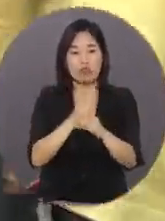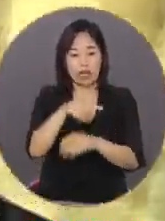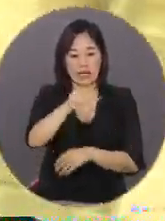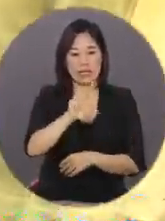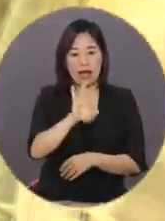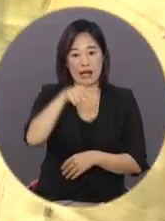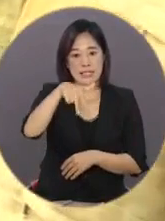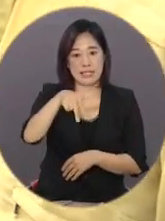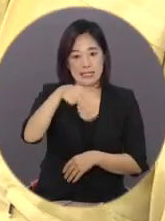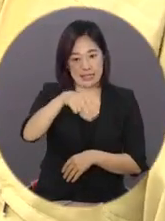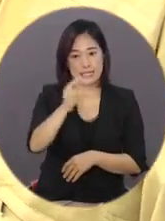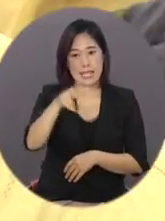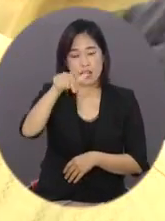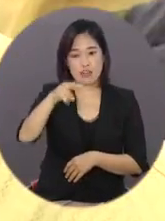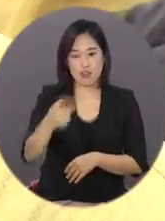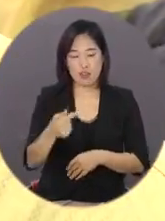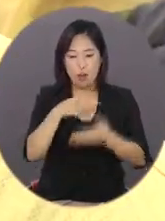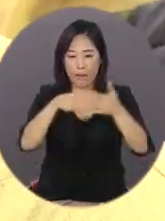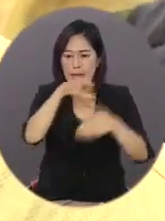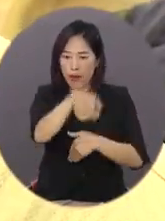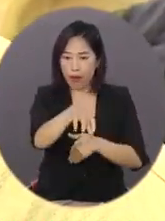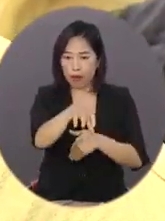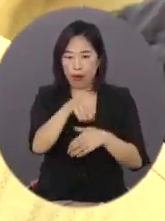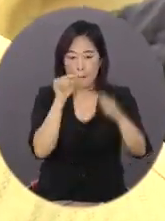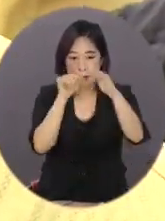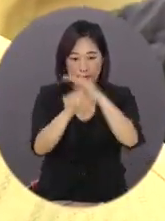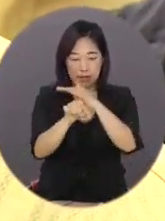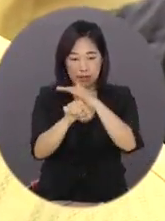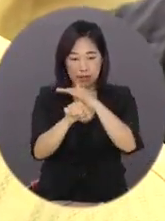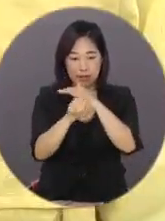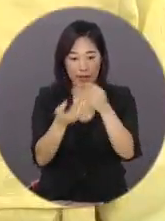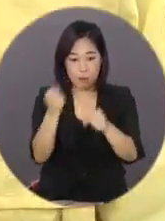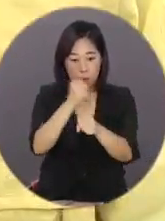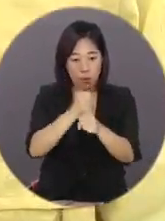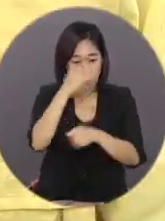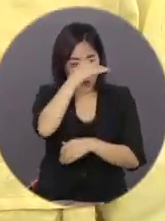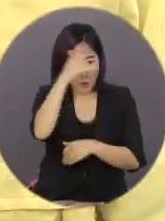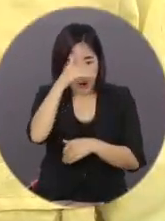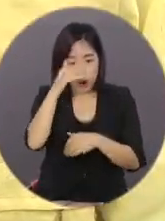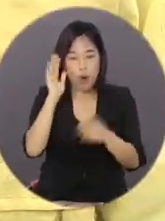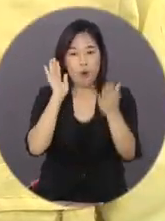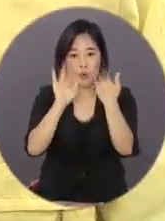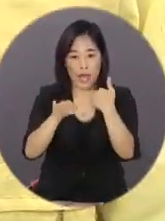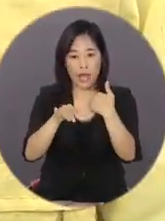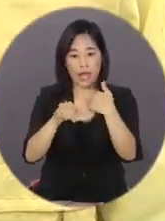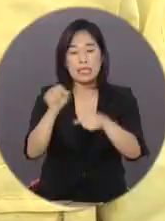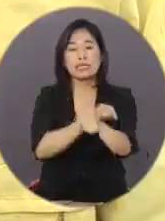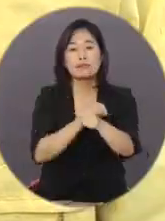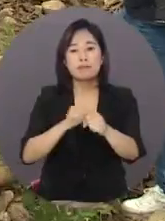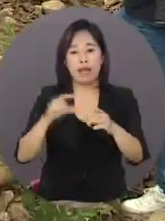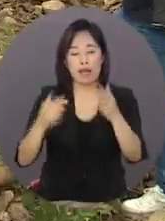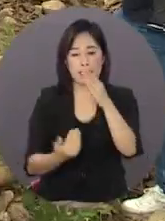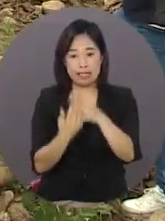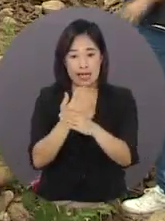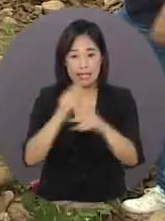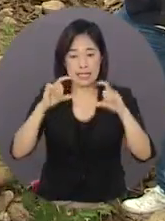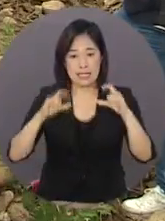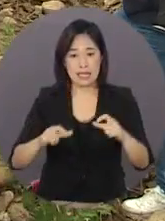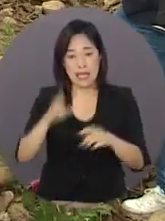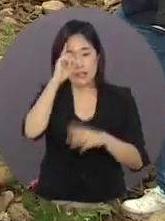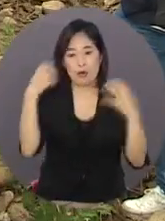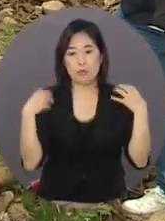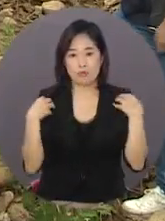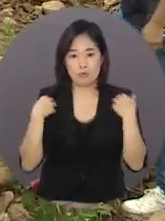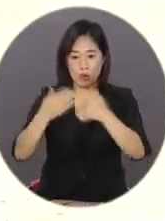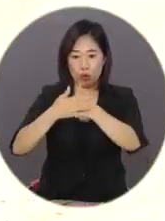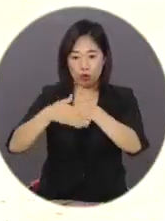정세균 후보는 해남 수해 지역을 찾아 복구 상황을 둘러보고 특별 재난지역 선포 등 정부 차원의 지원을